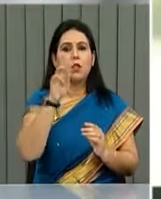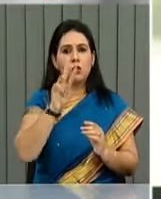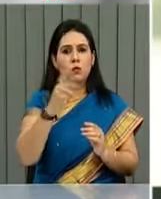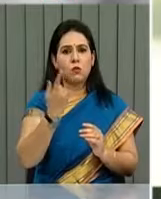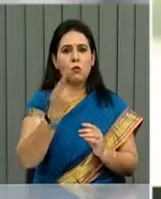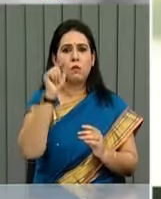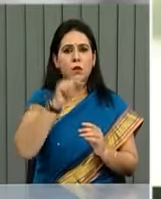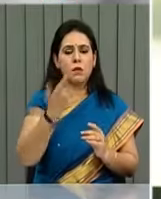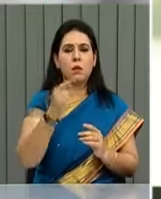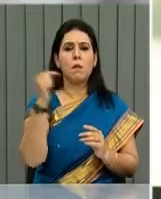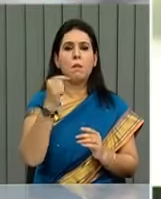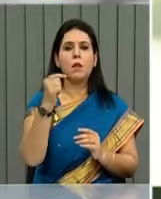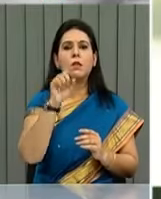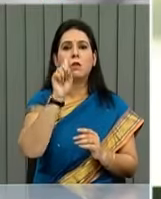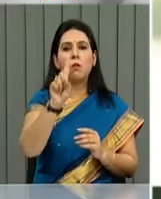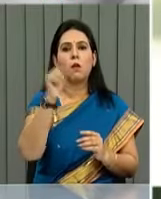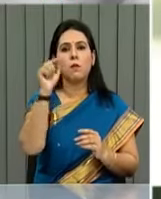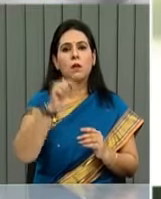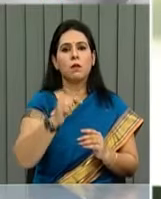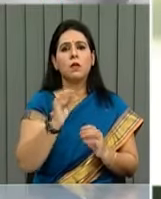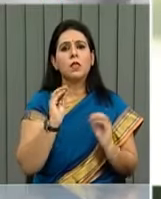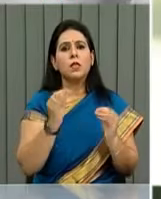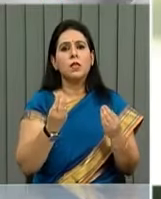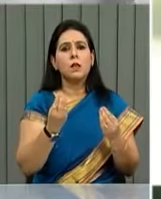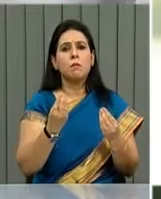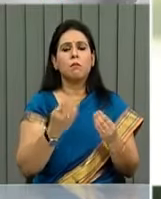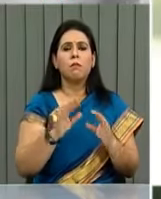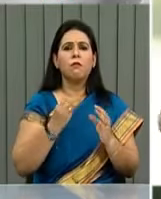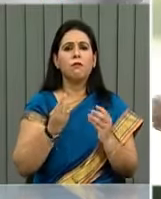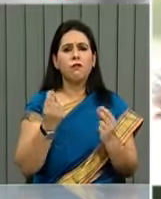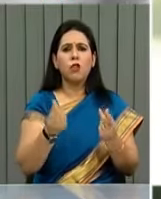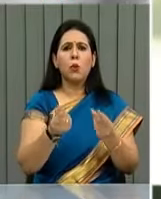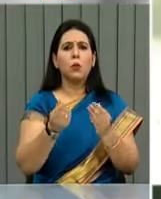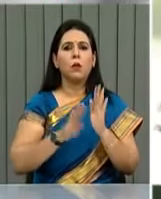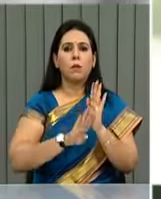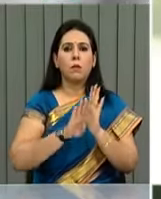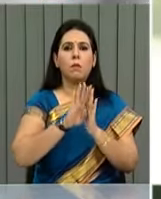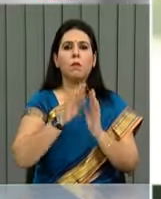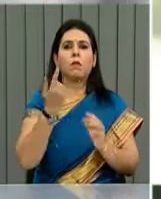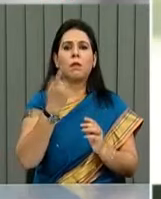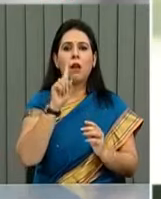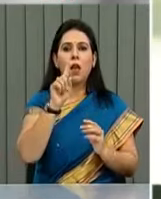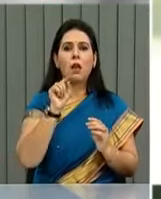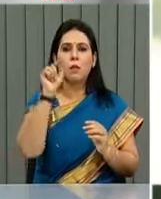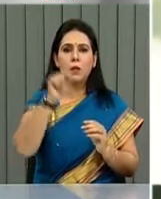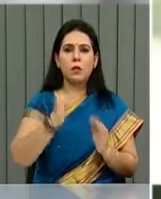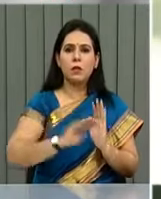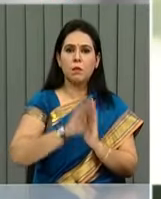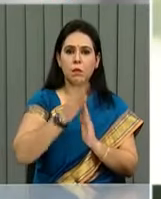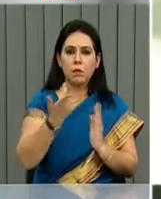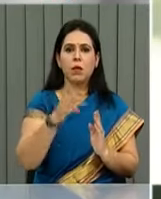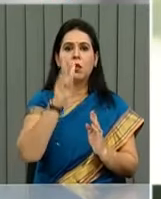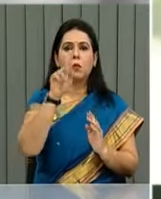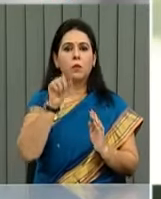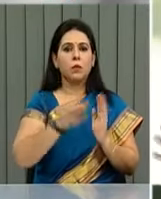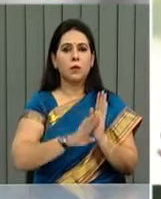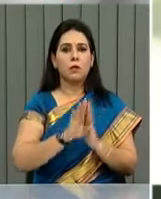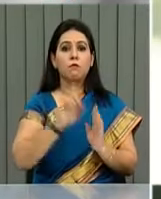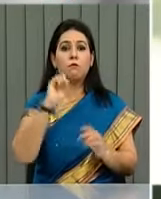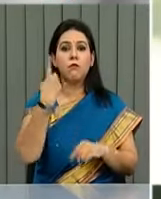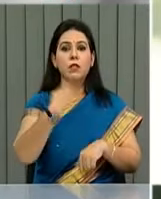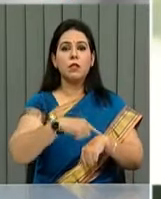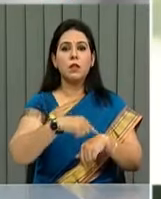-2%, -1%। कुछ ऐसी हैं जो बहुत कम प्रगति करती हैं, 1.5%, 2% सबसे अधिक। पहली